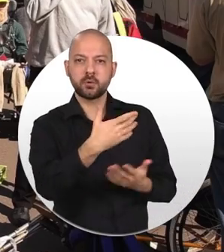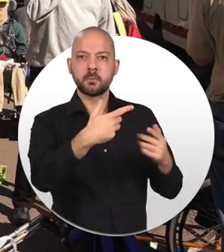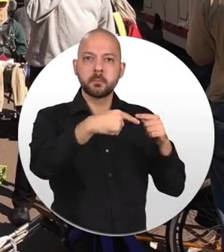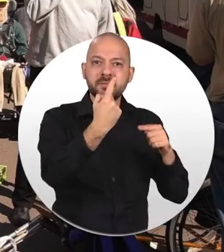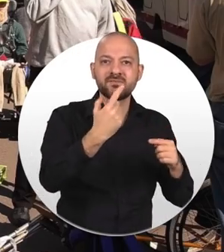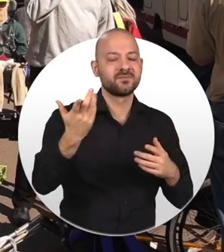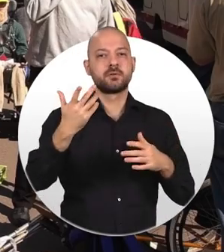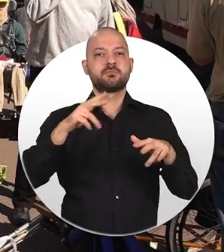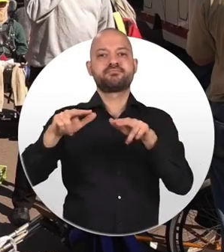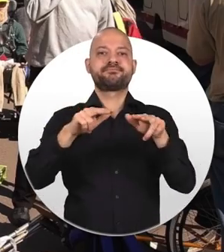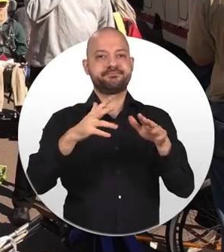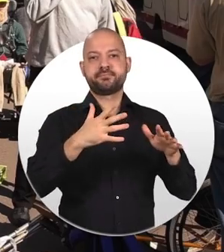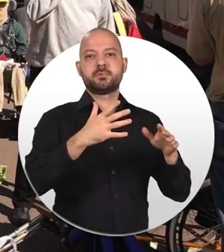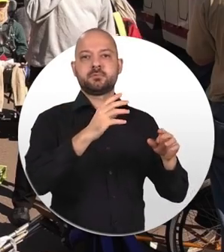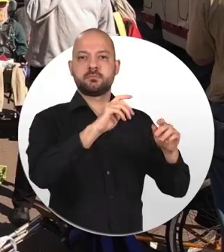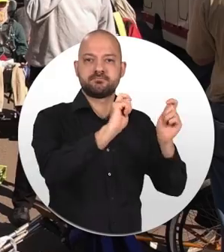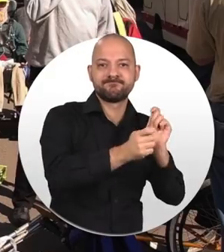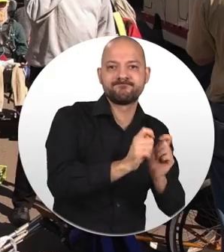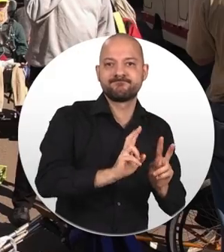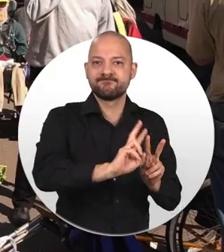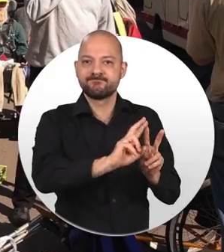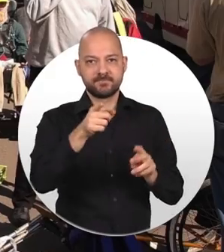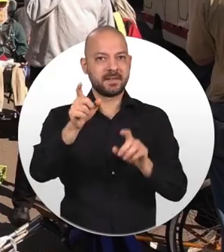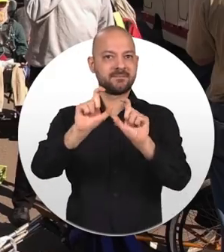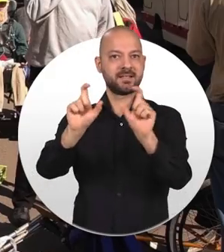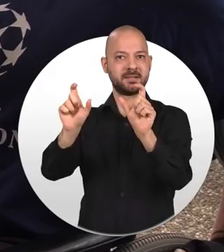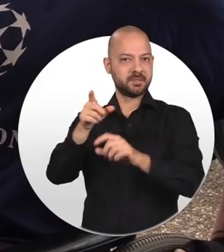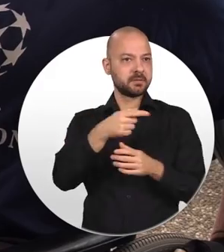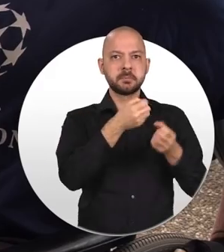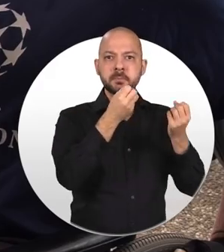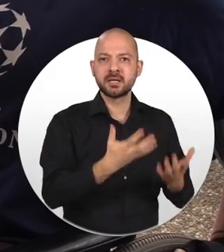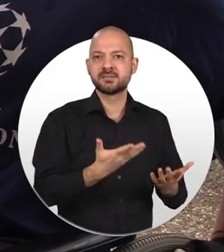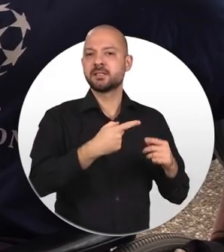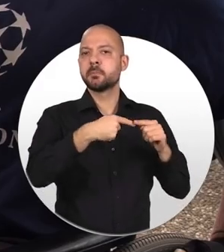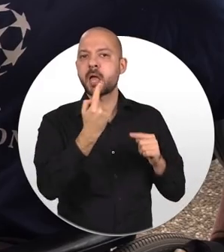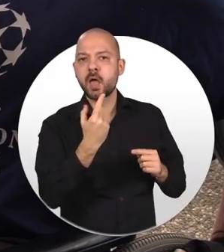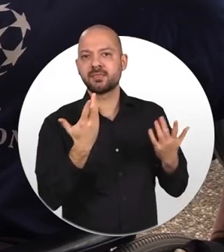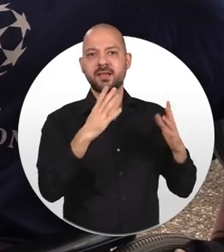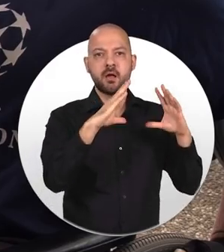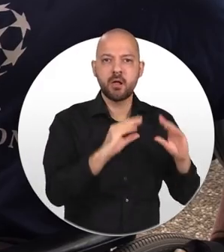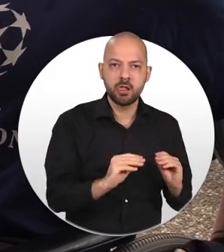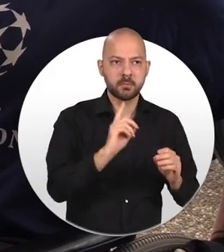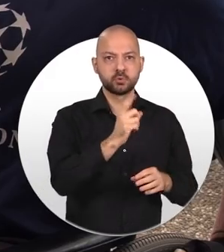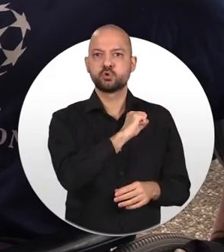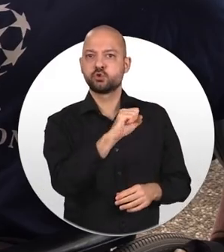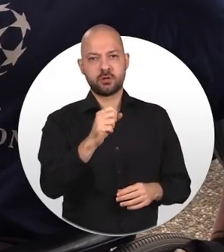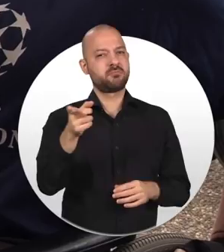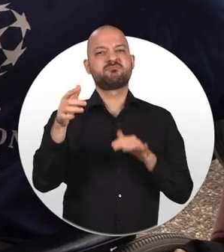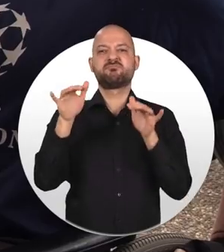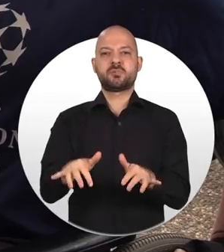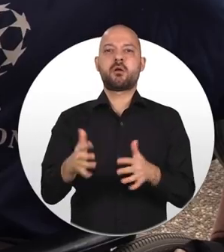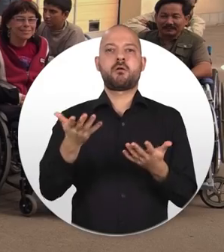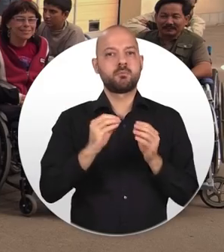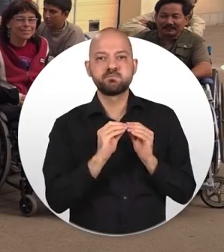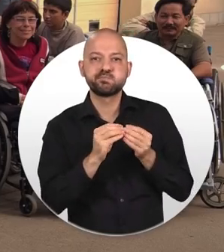natürlich der ganze Konvoi der Ravitaillement, der dabei war. Das heißt, das waren dann Firmen, die da waren, für zu garantieren, dass falls ein Rollstuhl